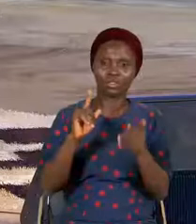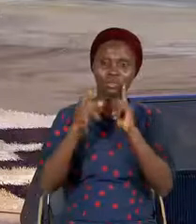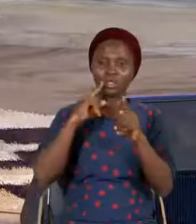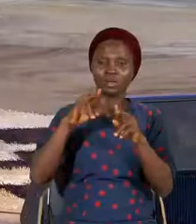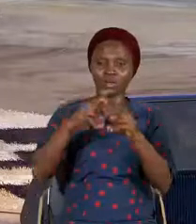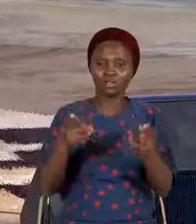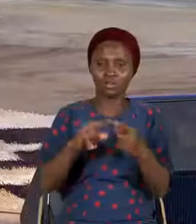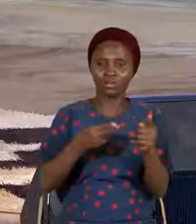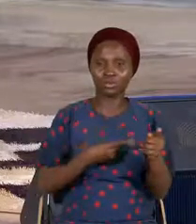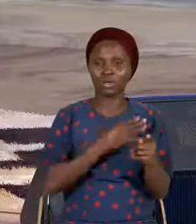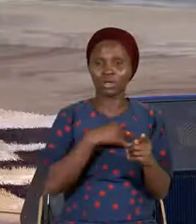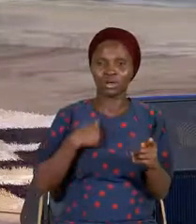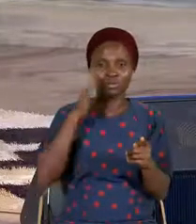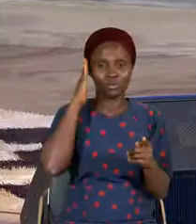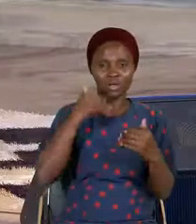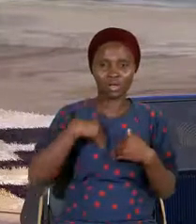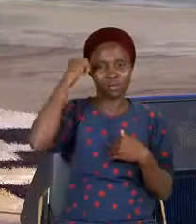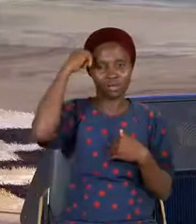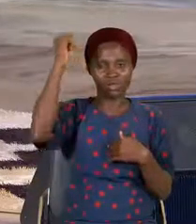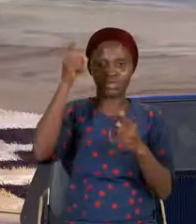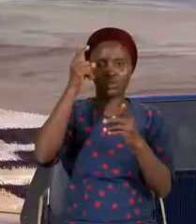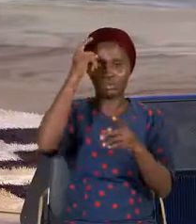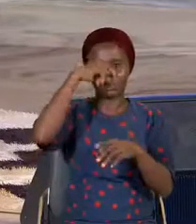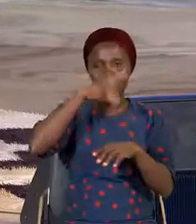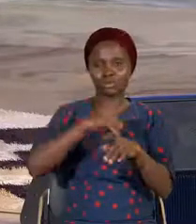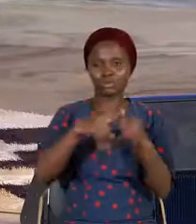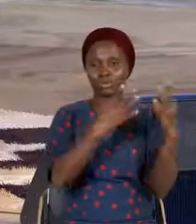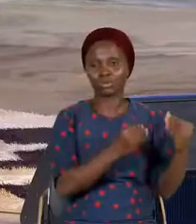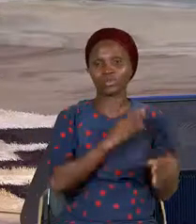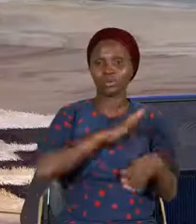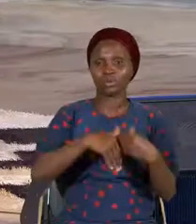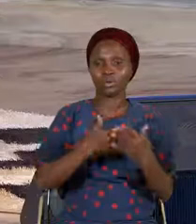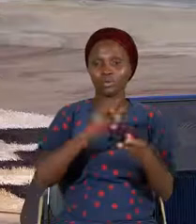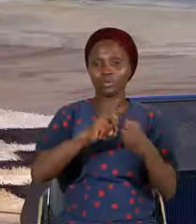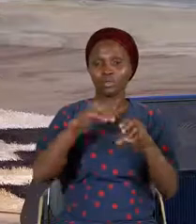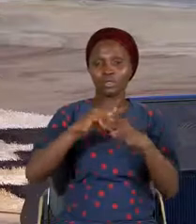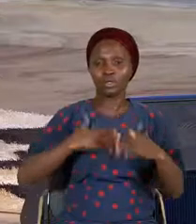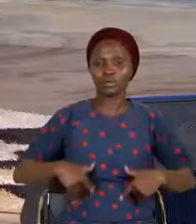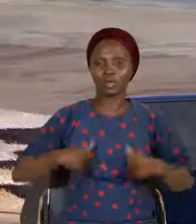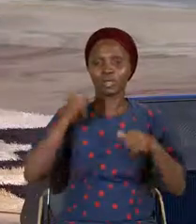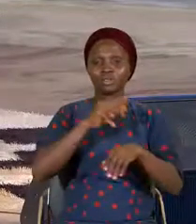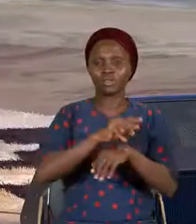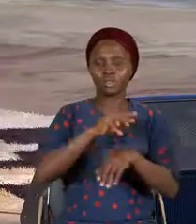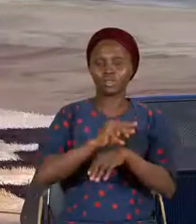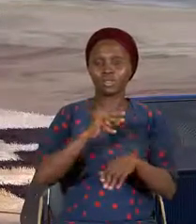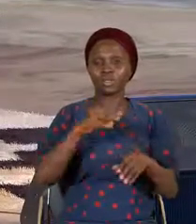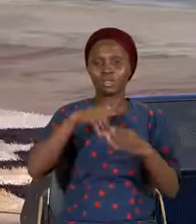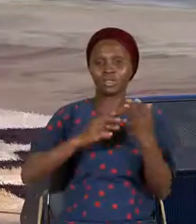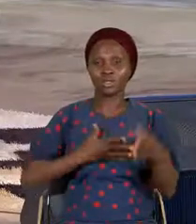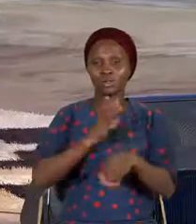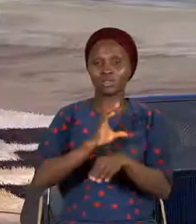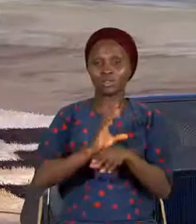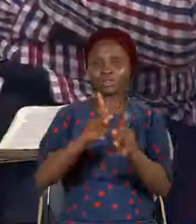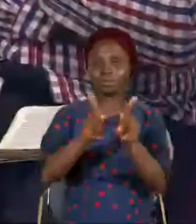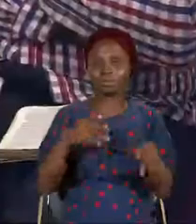nous pour que nous puissions avoir sa sagesse pour résoudre tous les problèmes dans nos vies, dans nos ministères, dans nos églises,